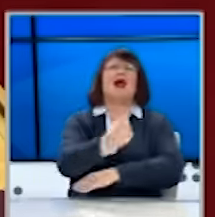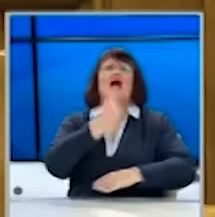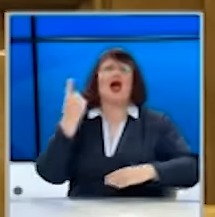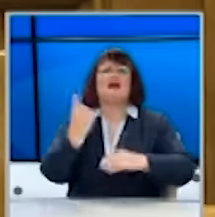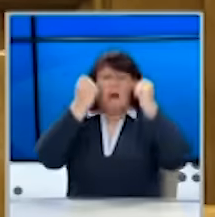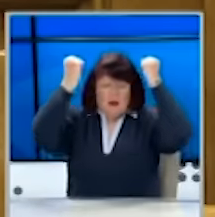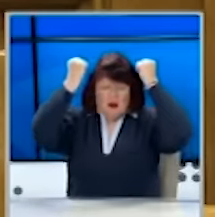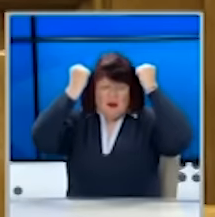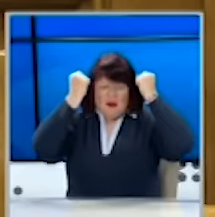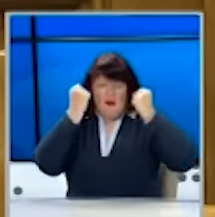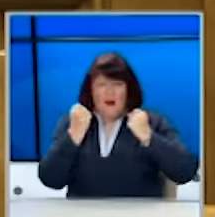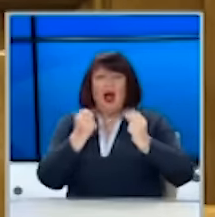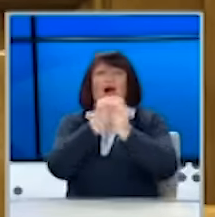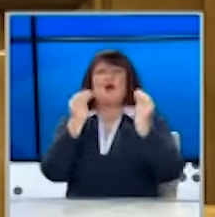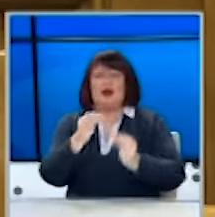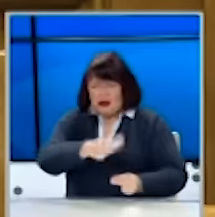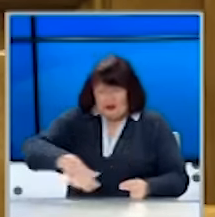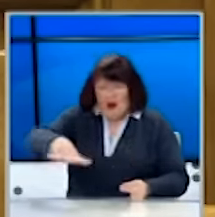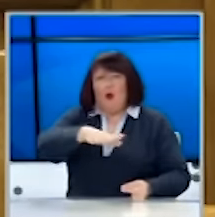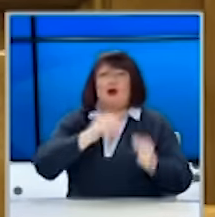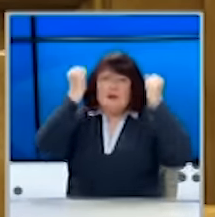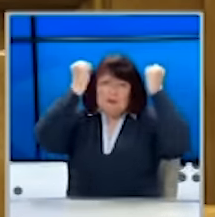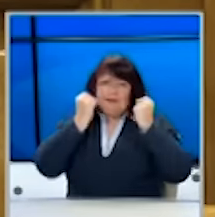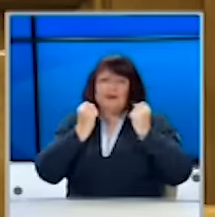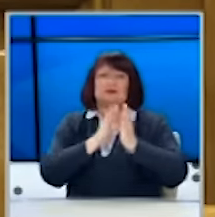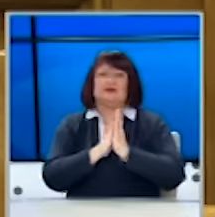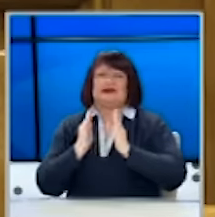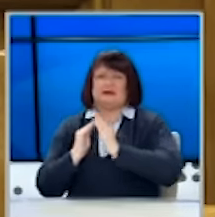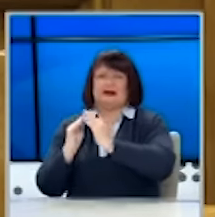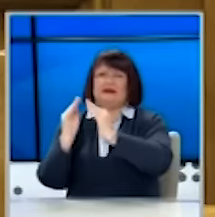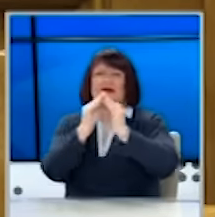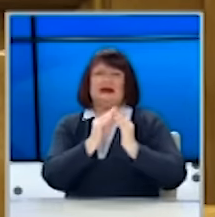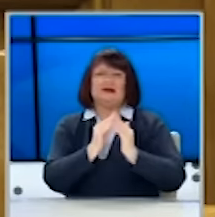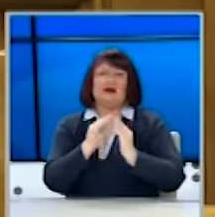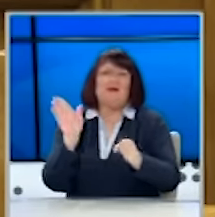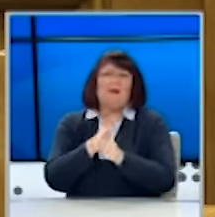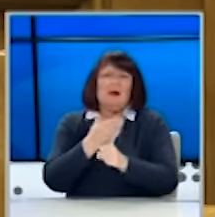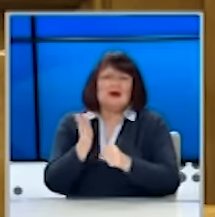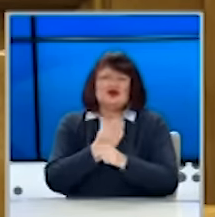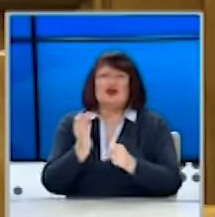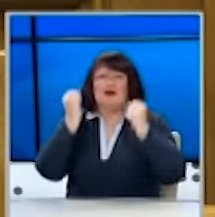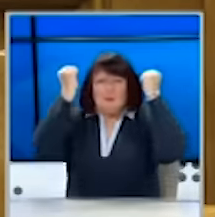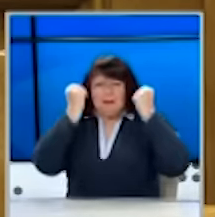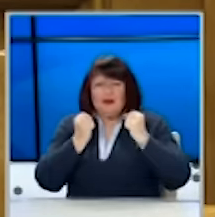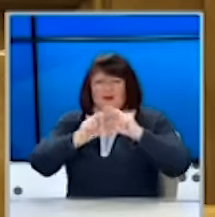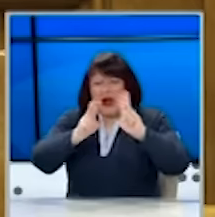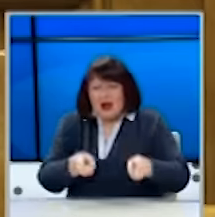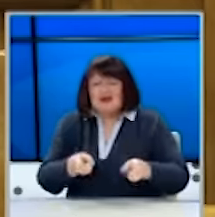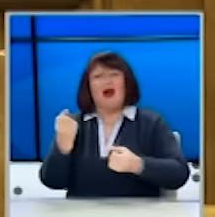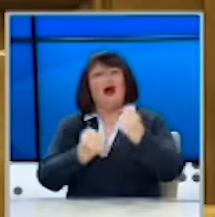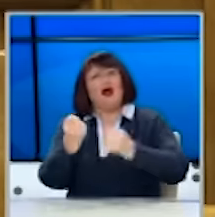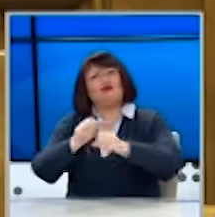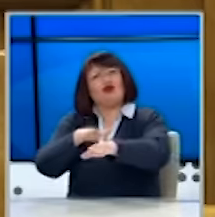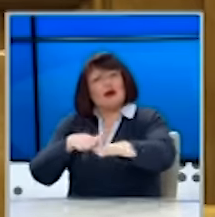περιβάλλοντος? Χώρια φυσικά οι εκατοντάδες κατοικίες που υπέστησαν ζημιές, τα μαγαζιά, τα αυτοκίνητα